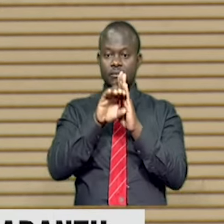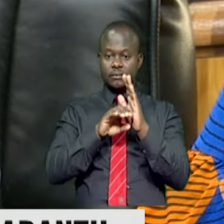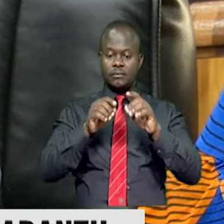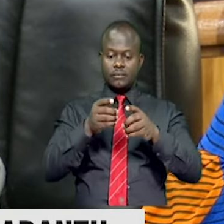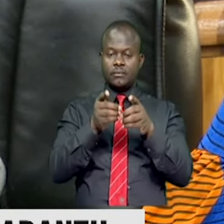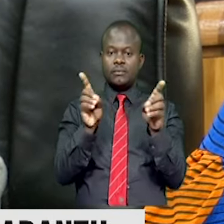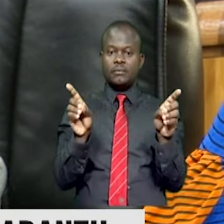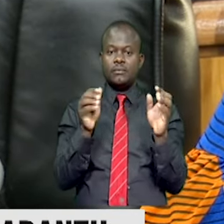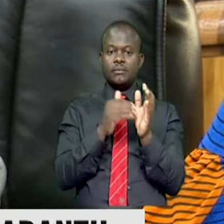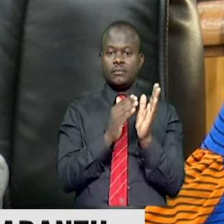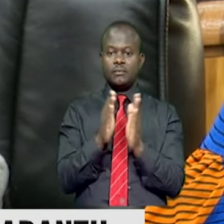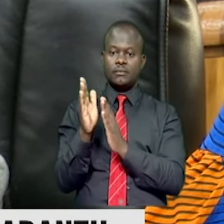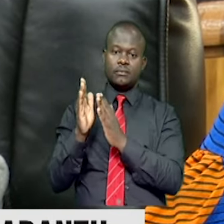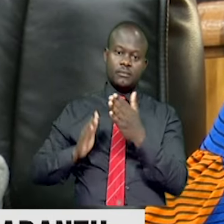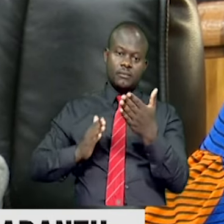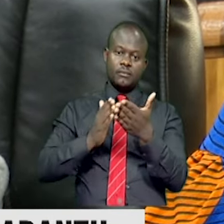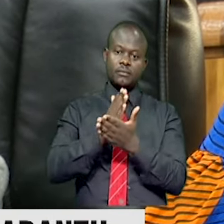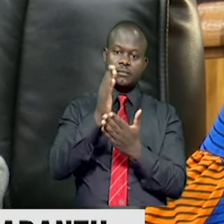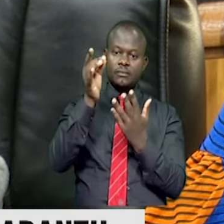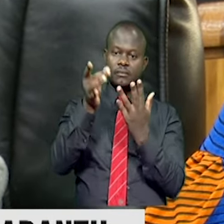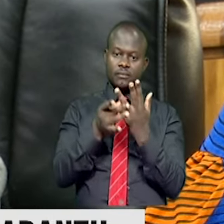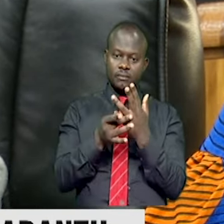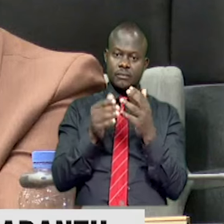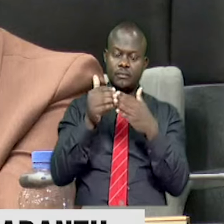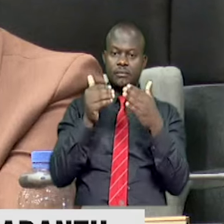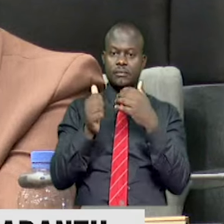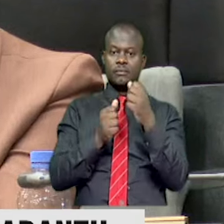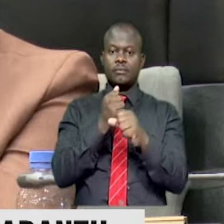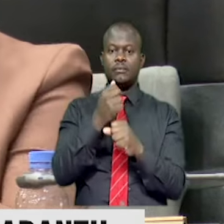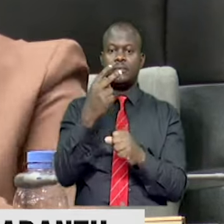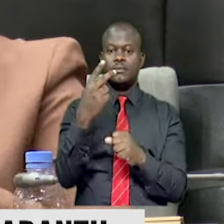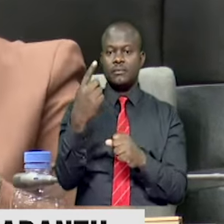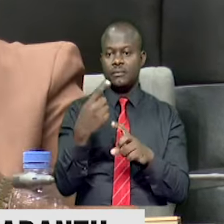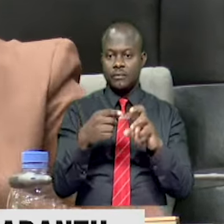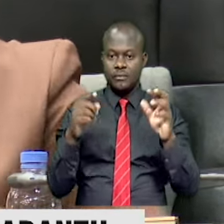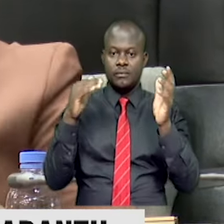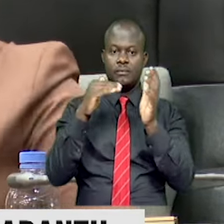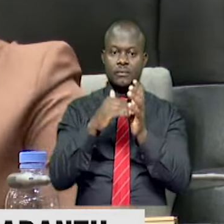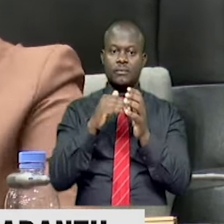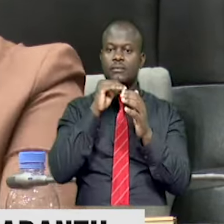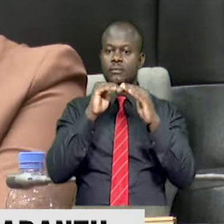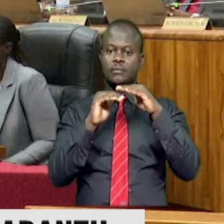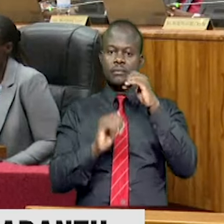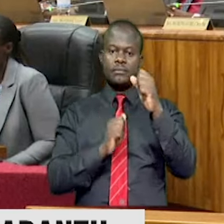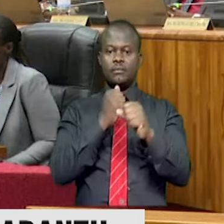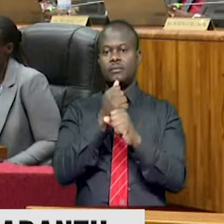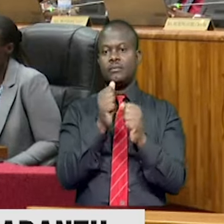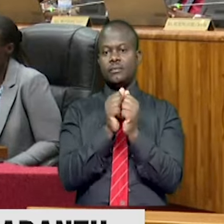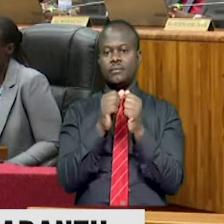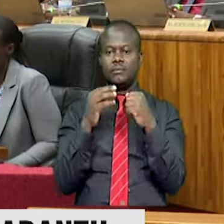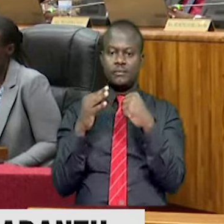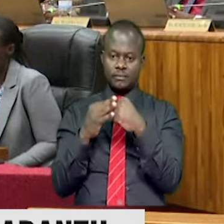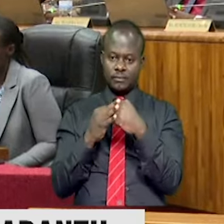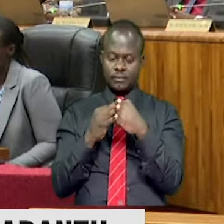rubatandukanya. Uteganya kandi uburenganzira bwo gushyingirwa mbere y'imyaka 21 ariko utari munsi y'imyaka